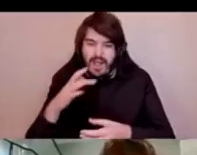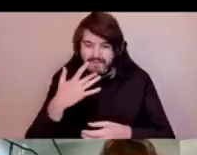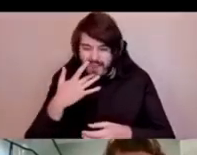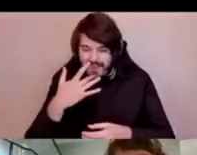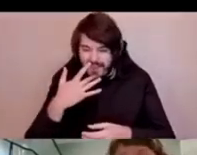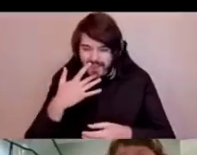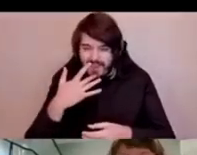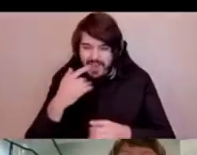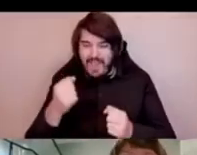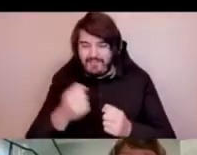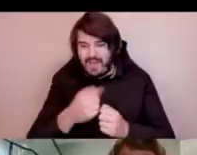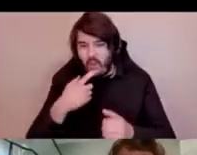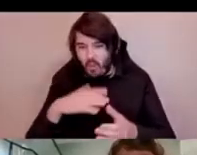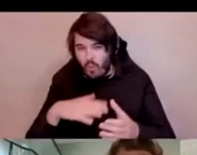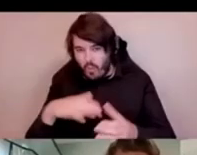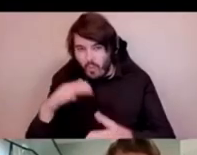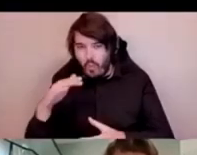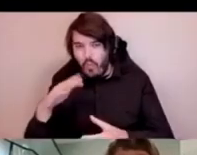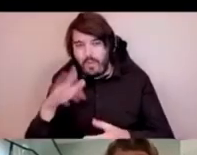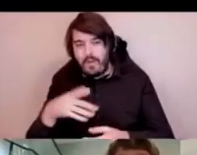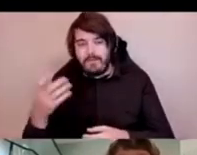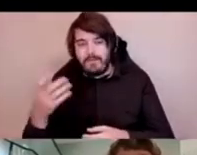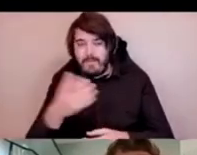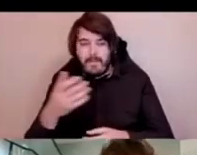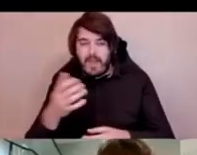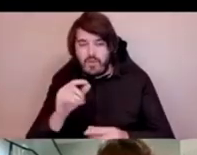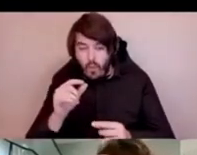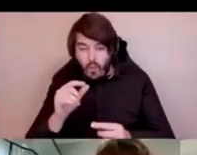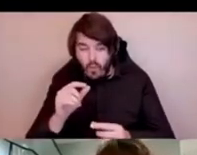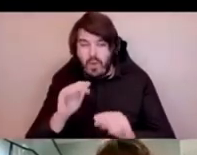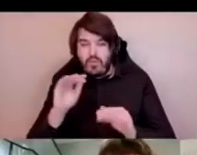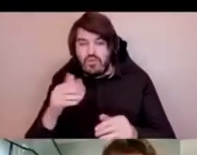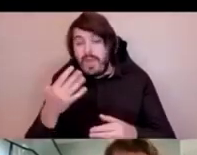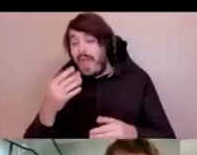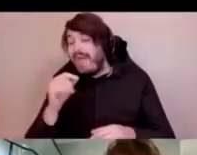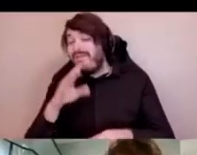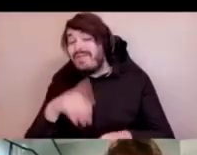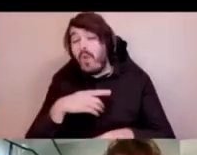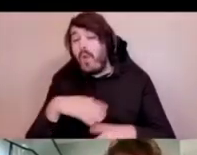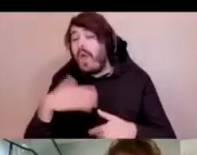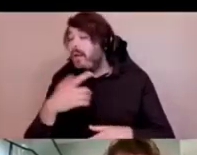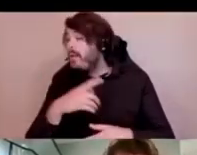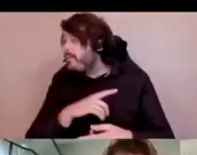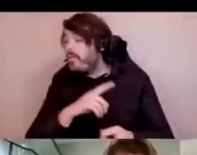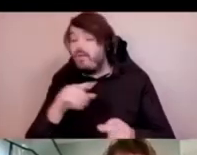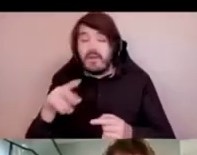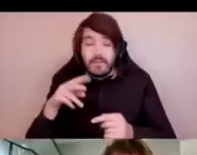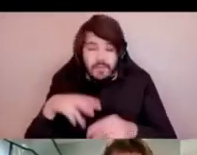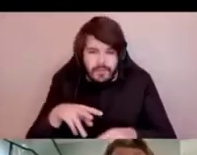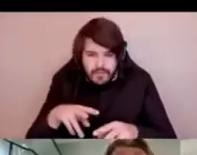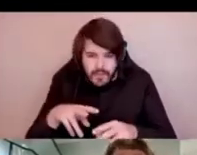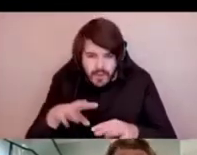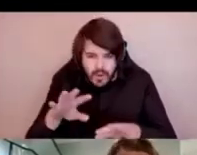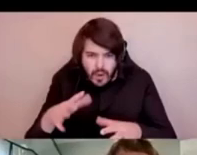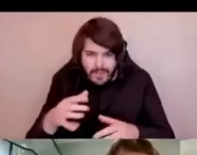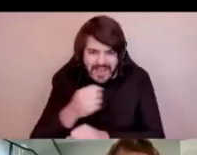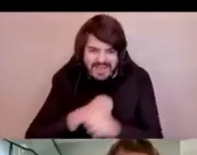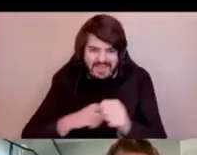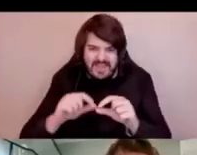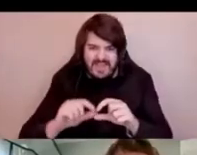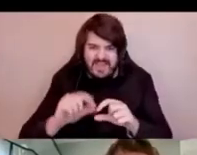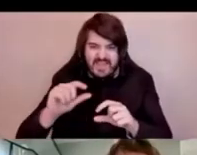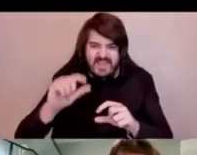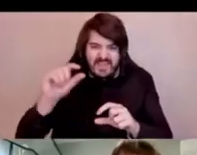en verre avec de l'eau, puis vous le brassez un peu. Puis, 24 heures après, vous regardez comment ça s'est